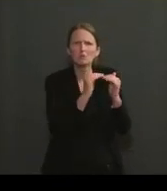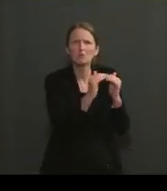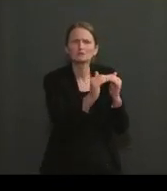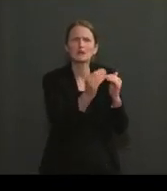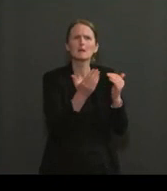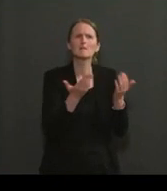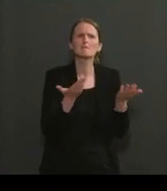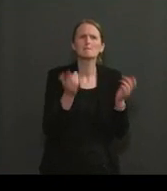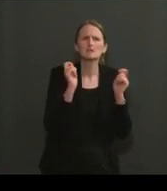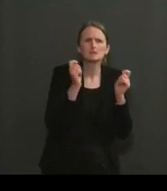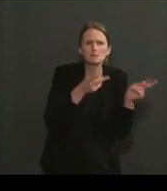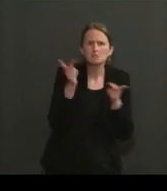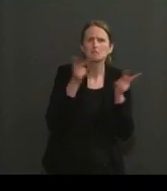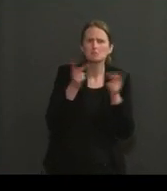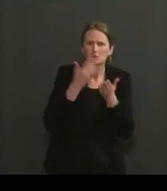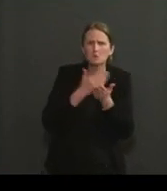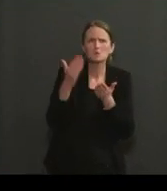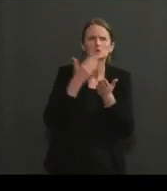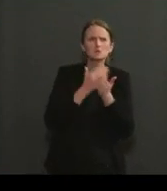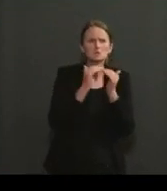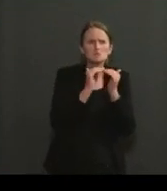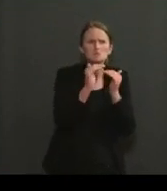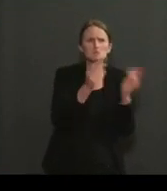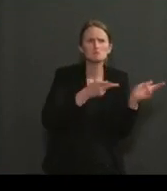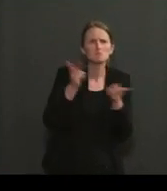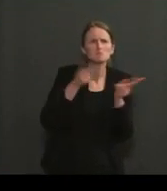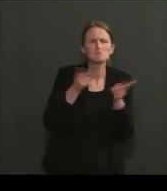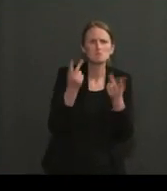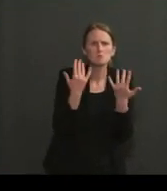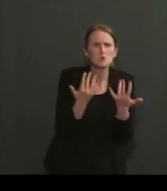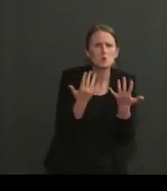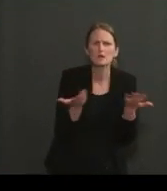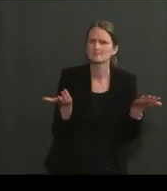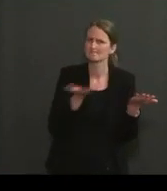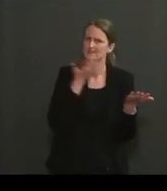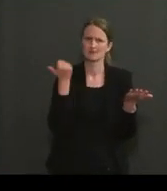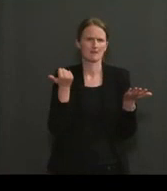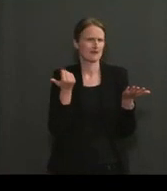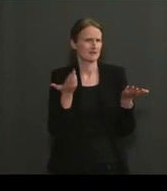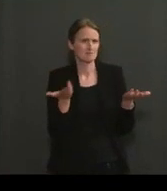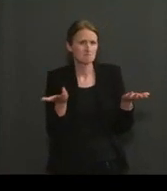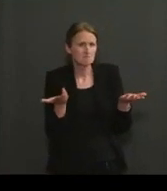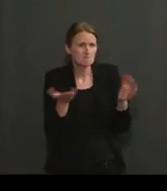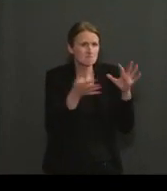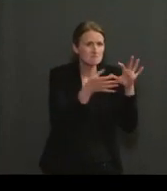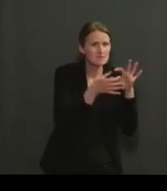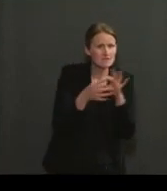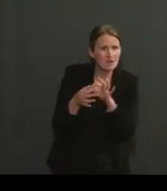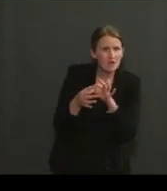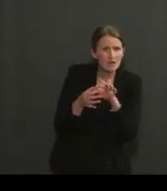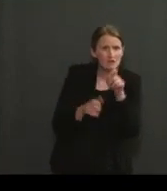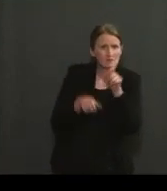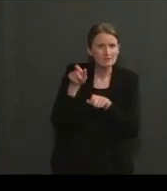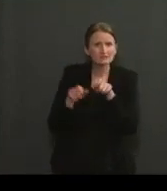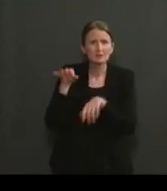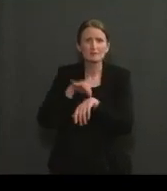partie flamande du pays, sans que l'explication ne soit très claire, puisqu'il ne peut pas s'agir logiquement de transfert de la partie wallonne vers la partie